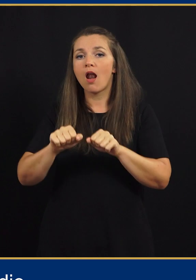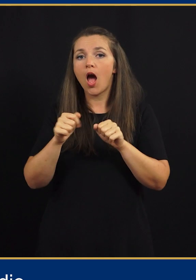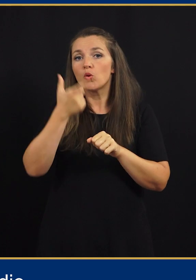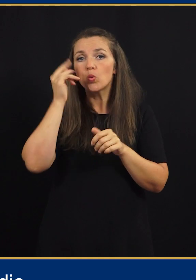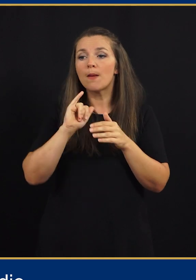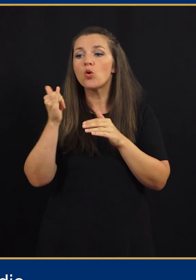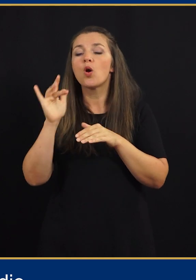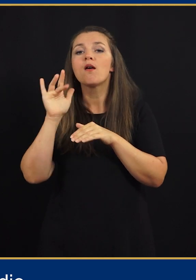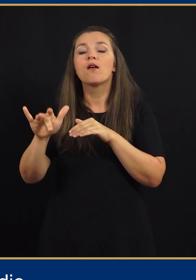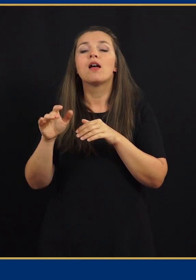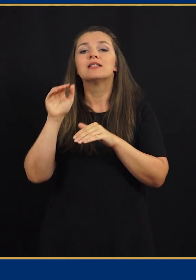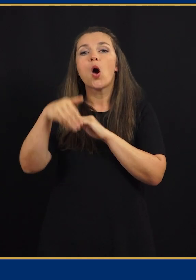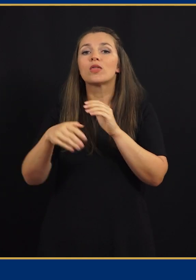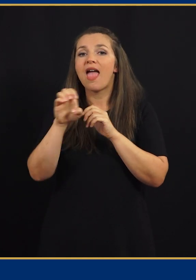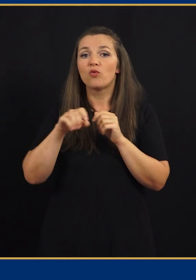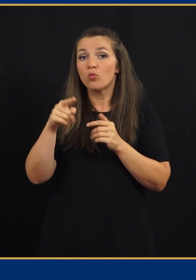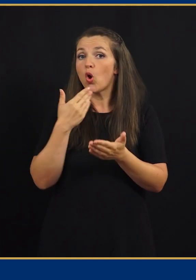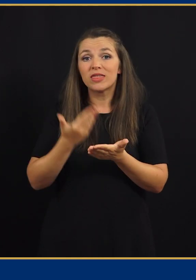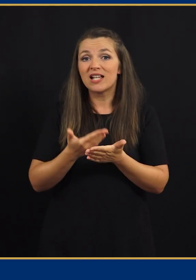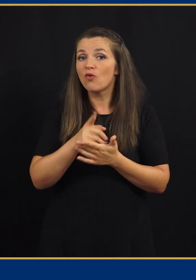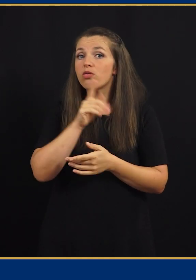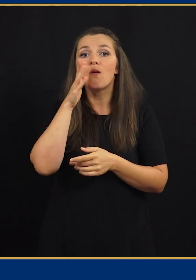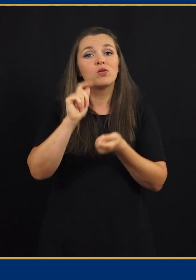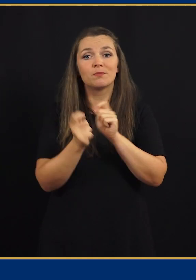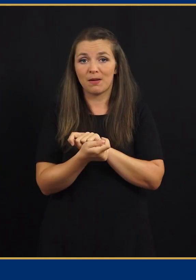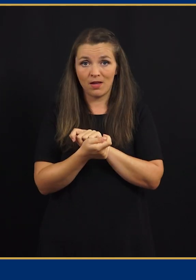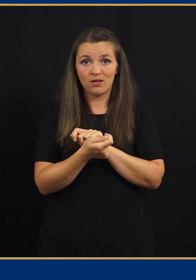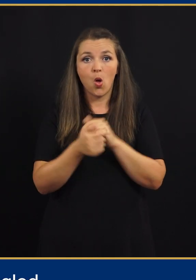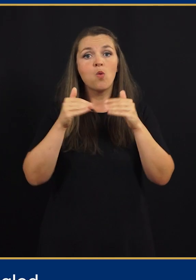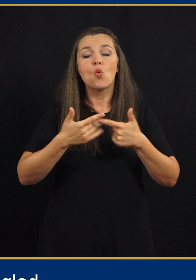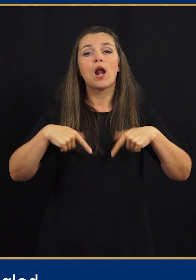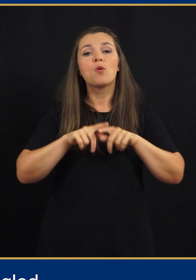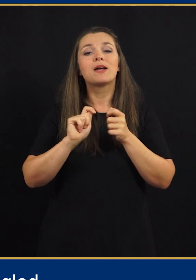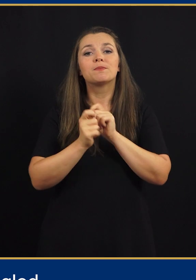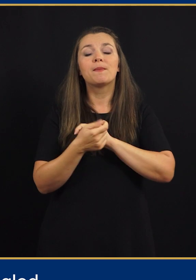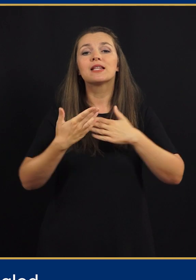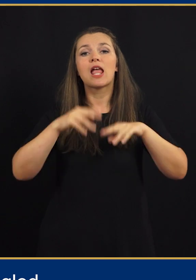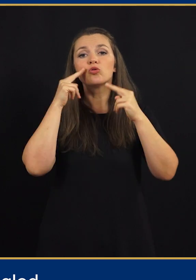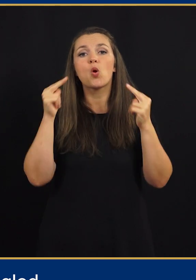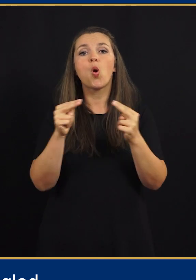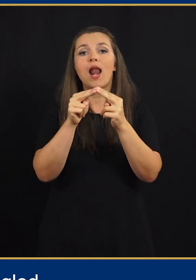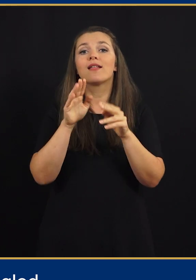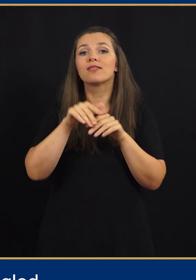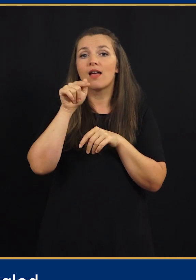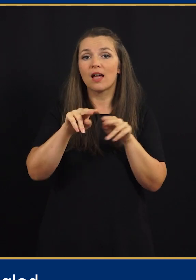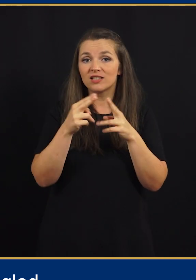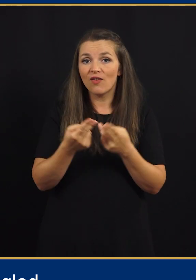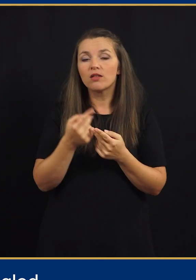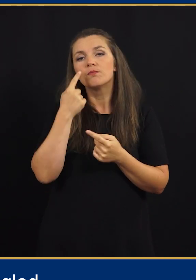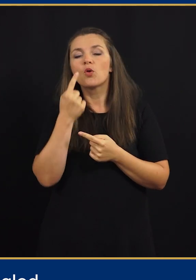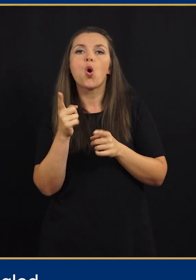v Zahodno Evropo. To je dejstvo, ki se ne bo spremenilo. Moramo pa spremeniti naš pogled nanj v